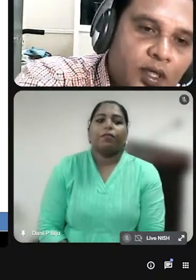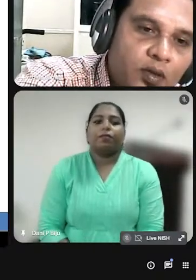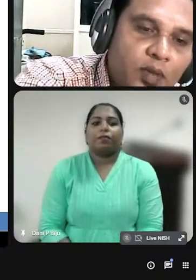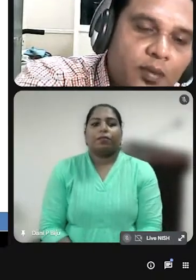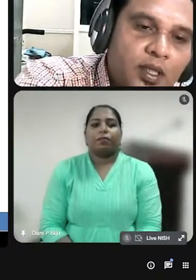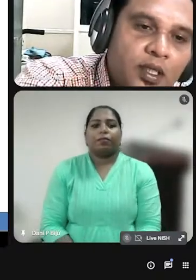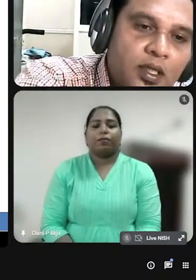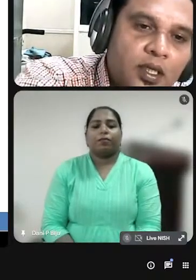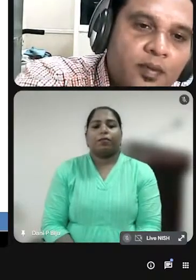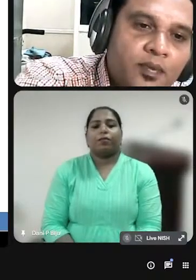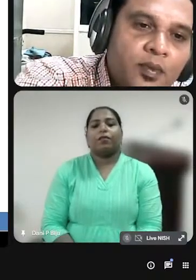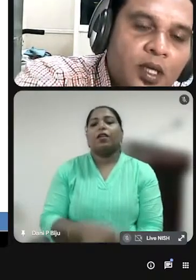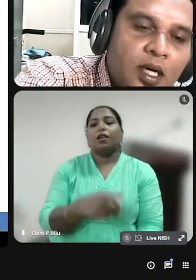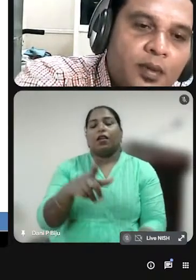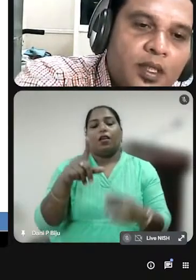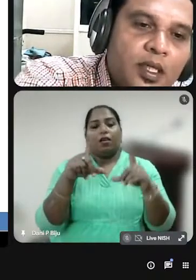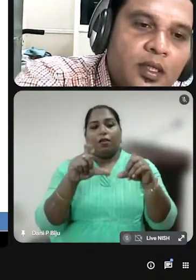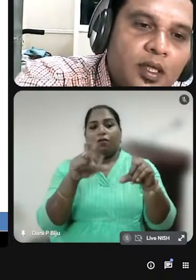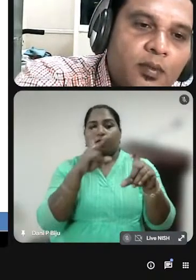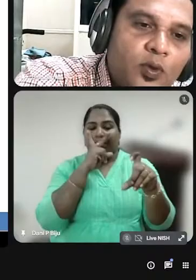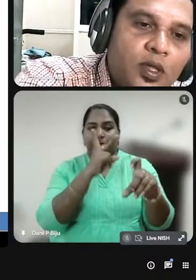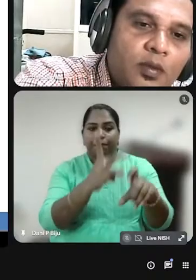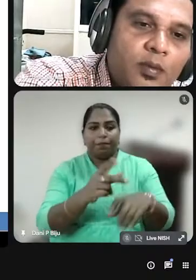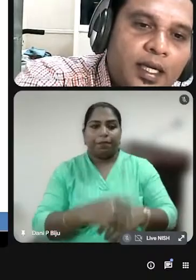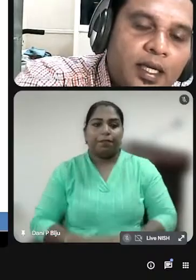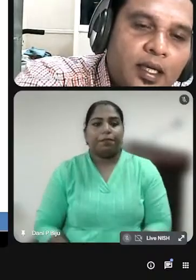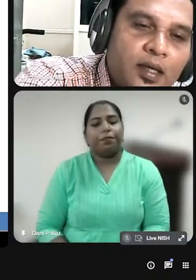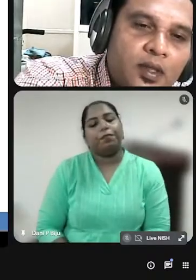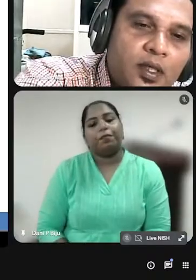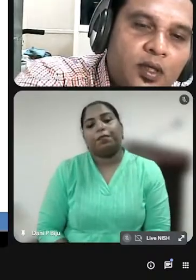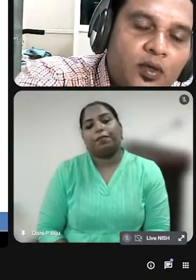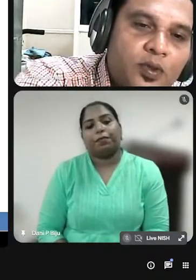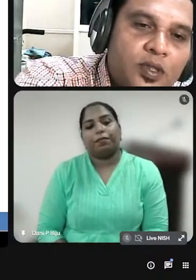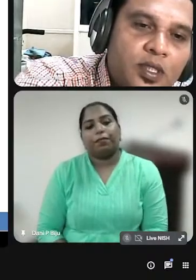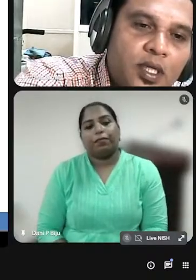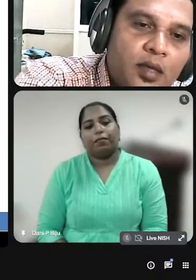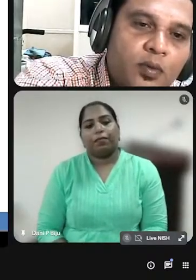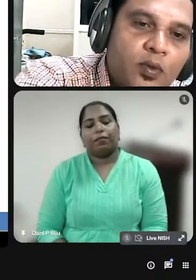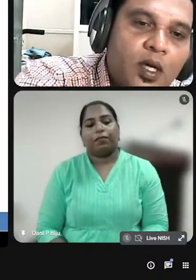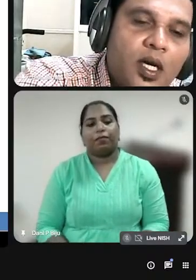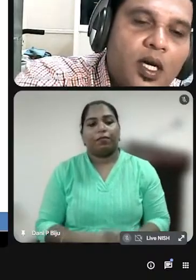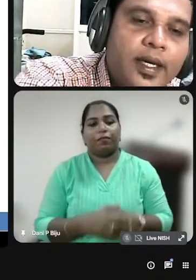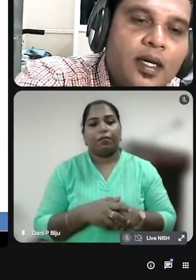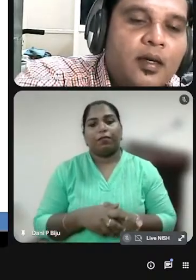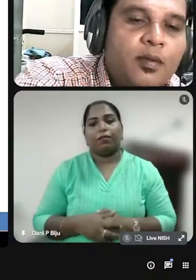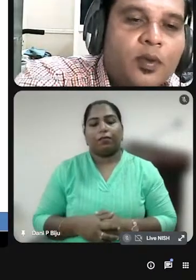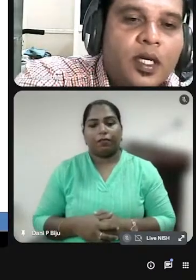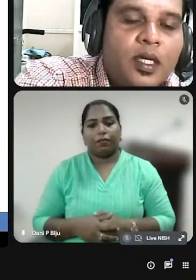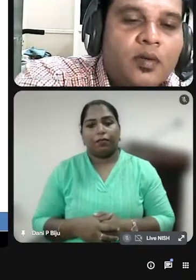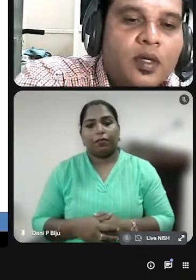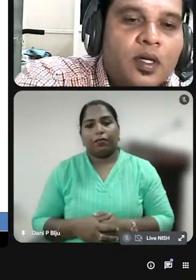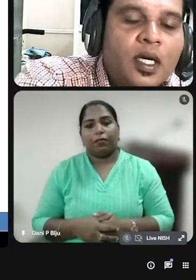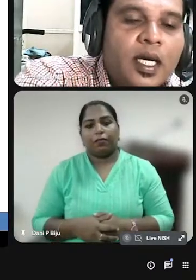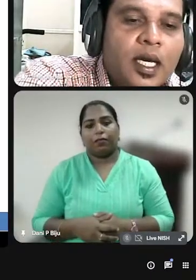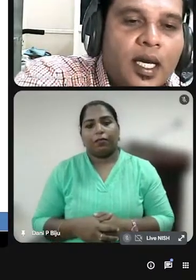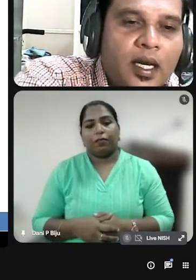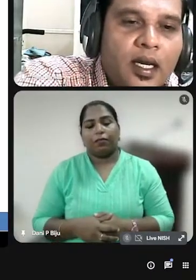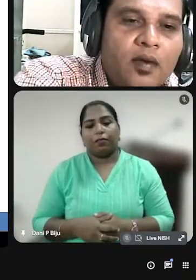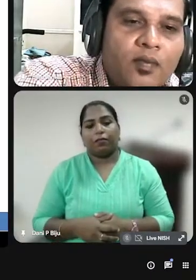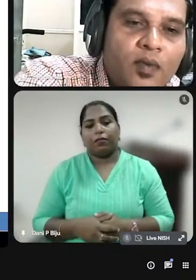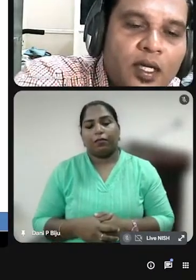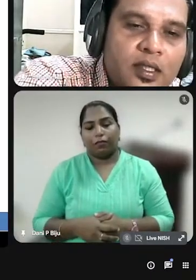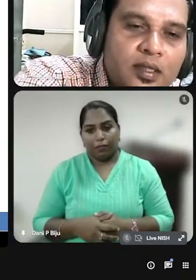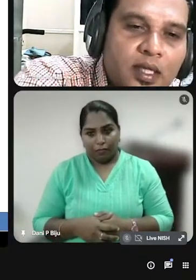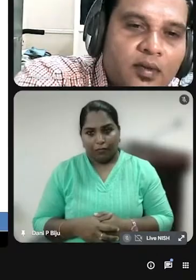കിടന്നിട്ട് വീണ്ടും കമന്ന് കിടക്കുക, കമന്ന് കിടന്ന് മുട്ട് ബാക്കിലേക്ക് വരും, ഈ ഒരു പൊസിഷനിലേക്ക് പോവുക, കൈകൾ രണ്ടും പുറകിലേക്ക് വെക്കുക.